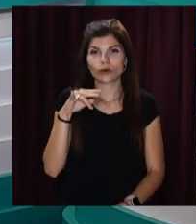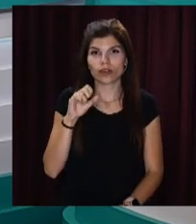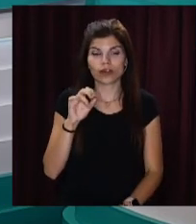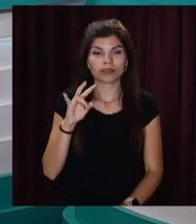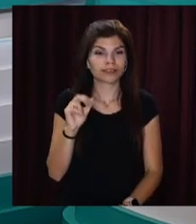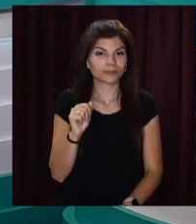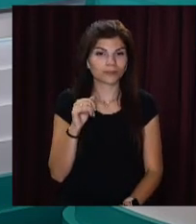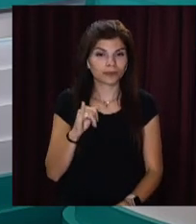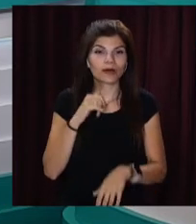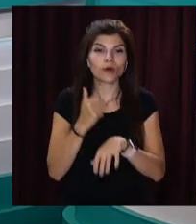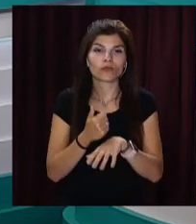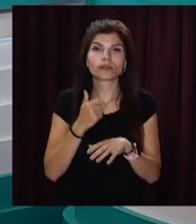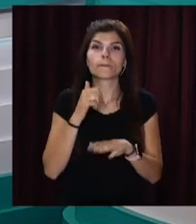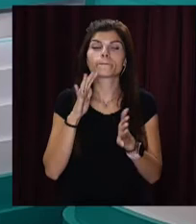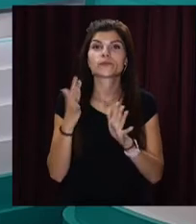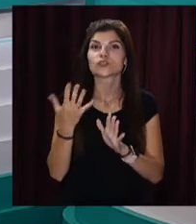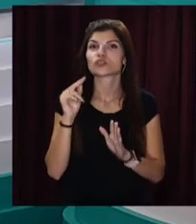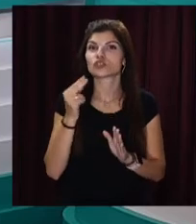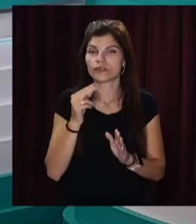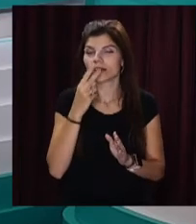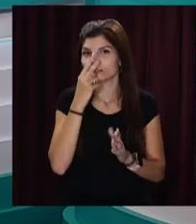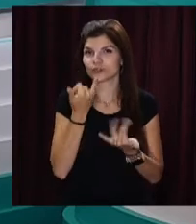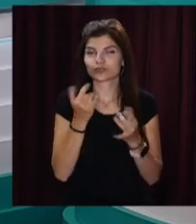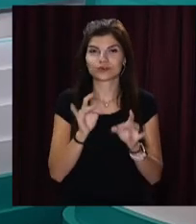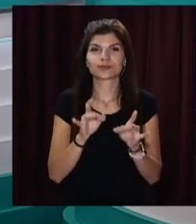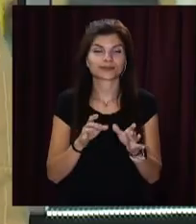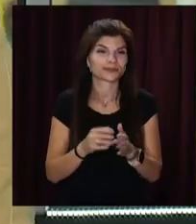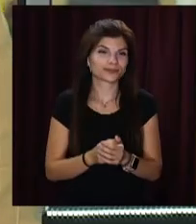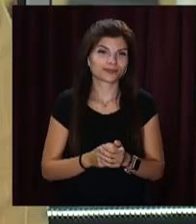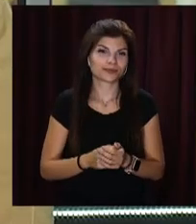Юліана Пуговкіна. І про головні події четверга дивіться просто зараз.